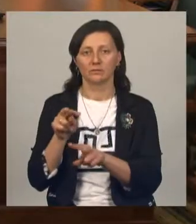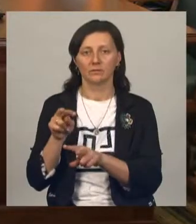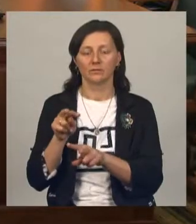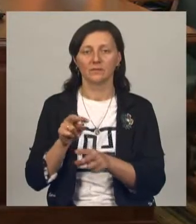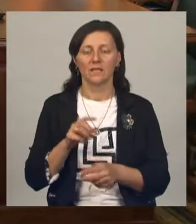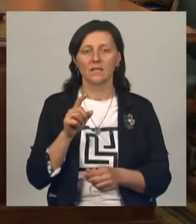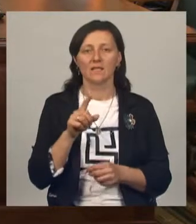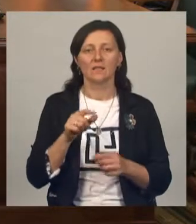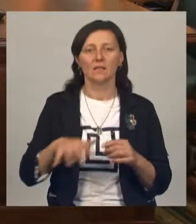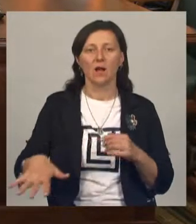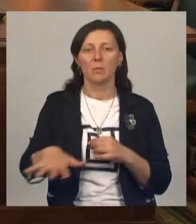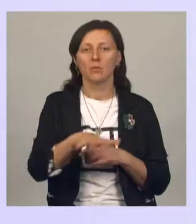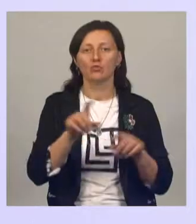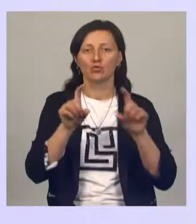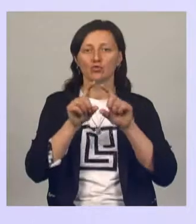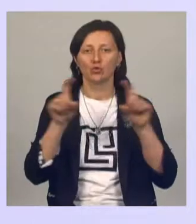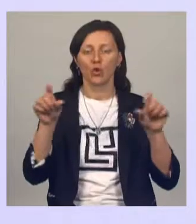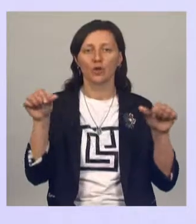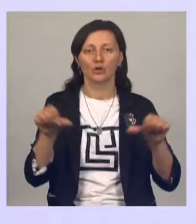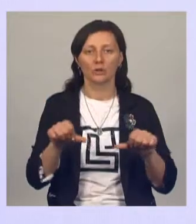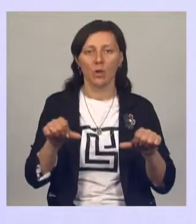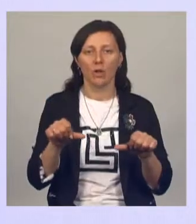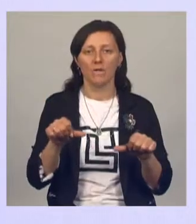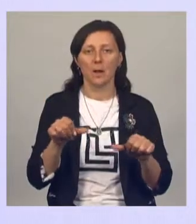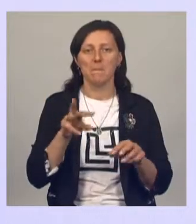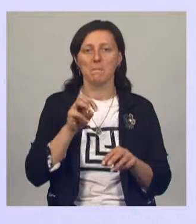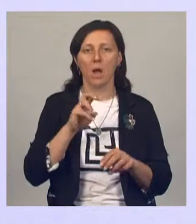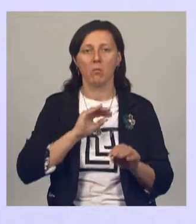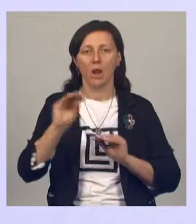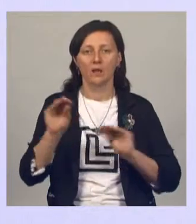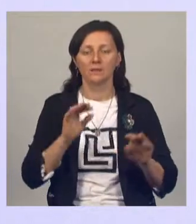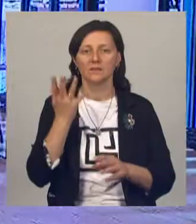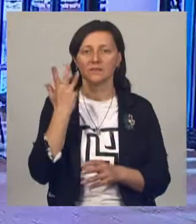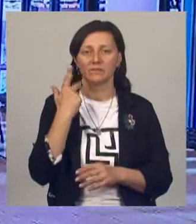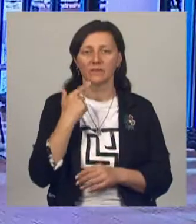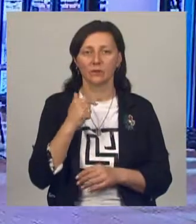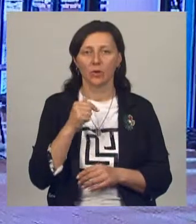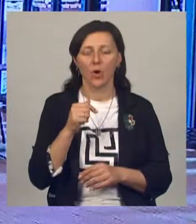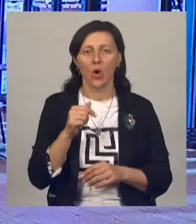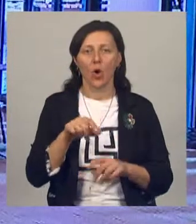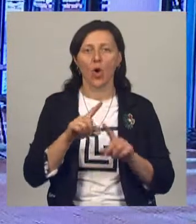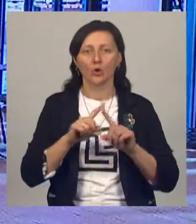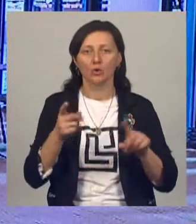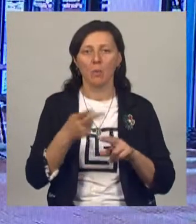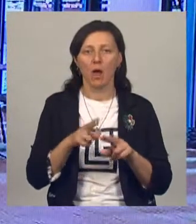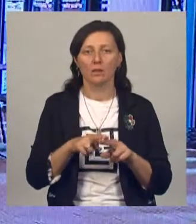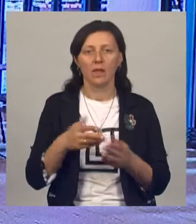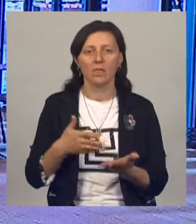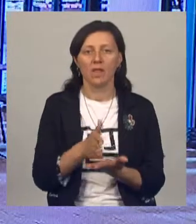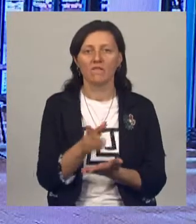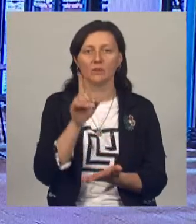зонирование по всей школе столовый например с помощью мебели и цветового оформления особый акцент на навигации